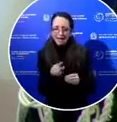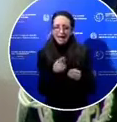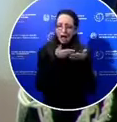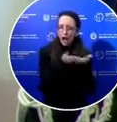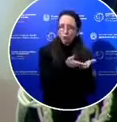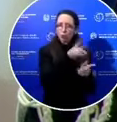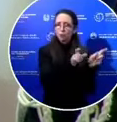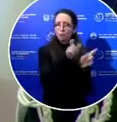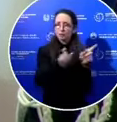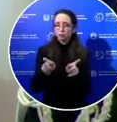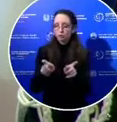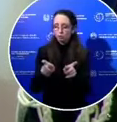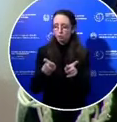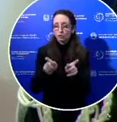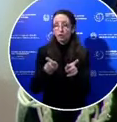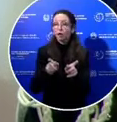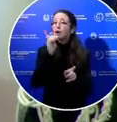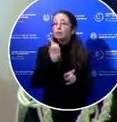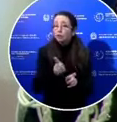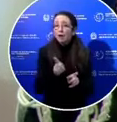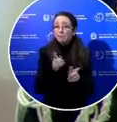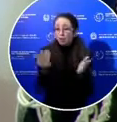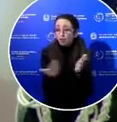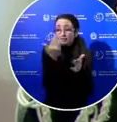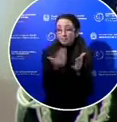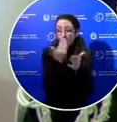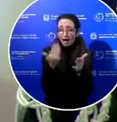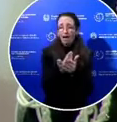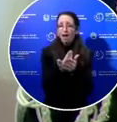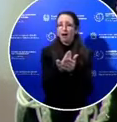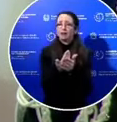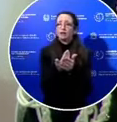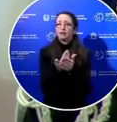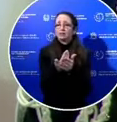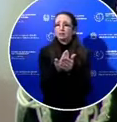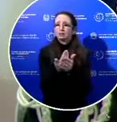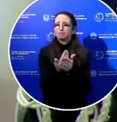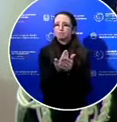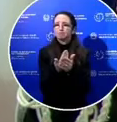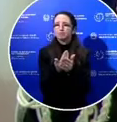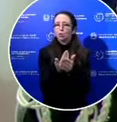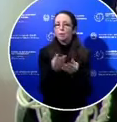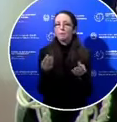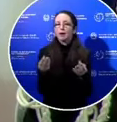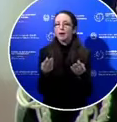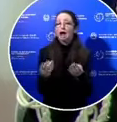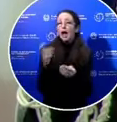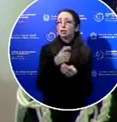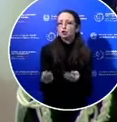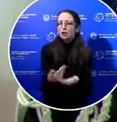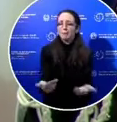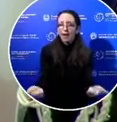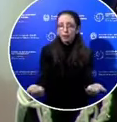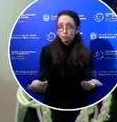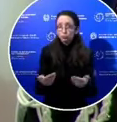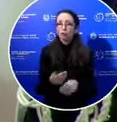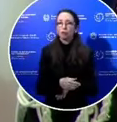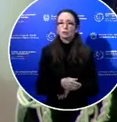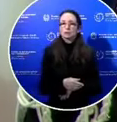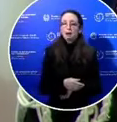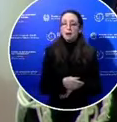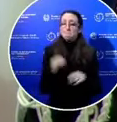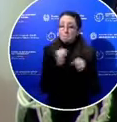dovrebbe soffiare un vento di novità e di aggiornamento, senza la paura di aprirsi al confronto, perché anche provare a